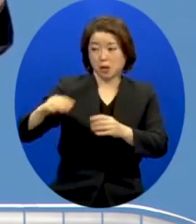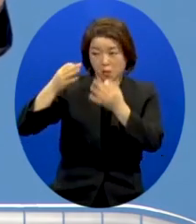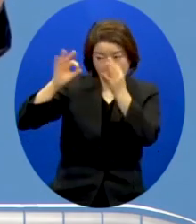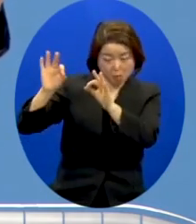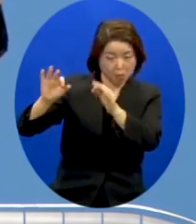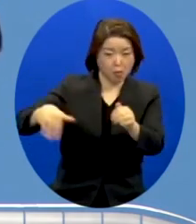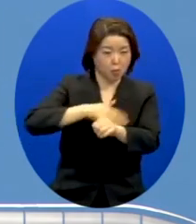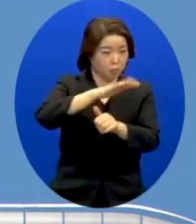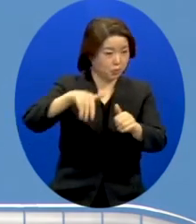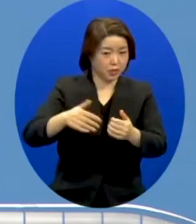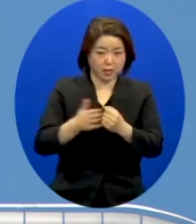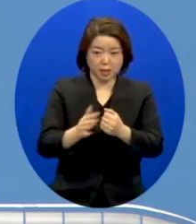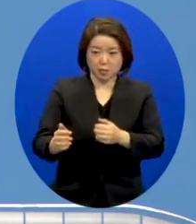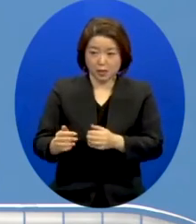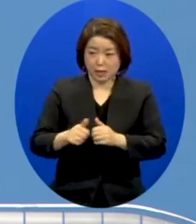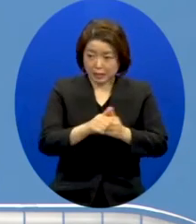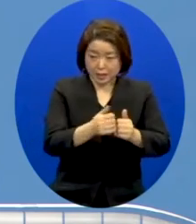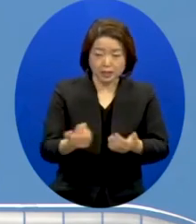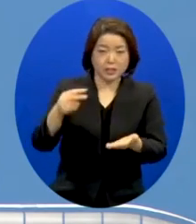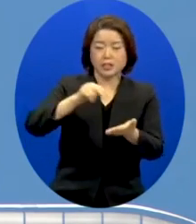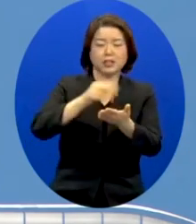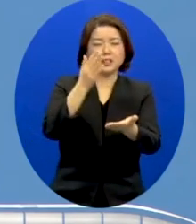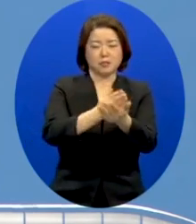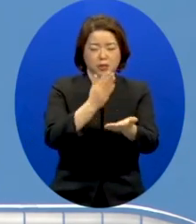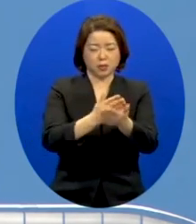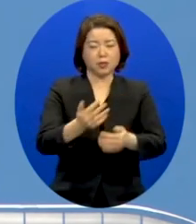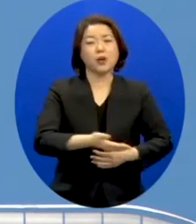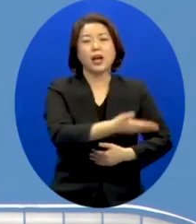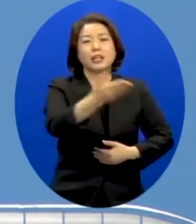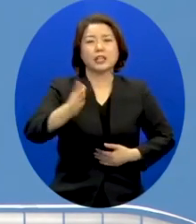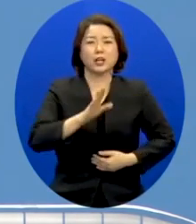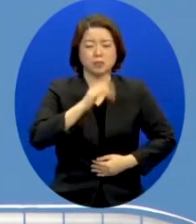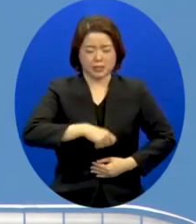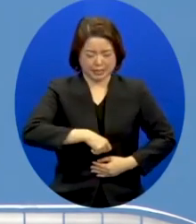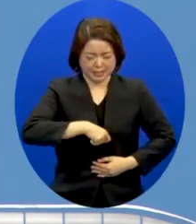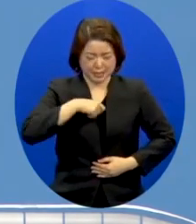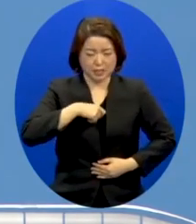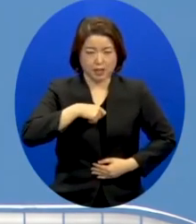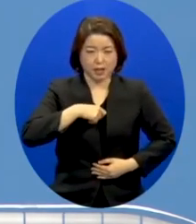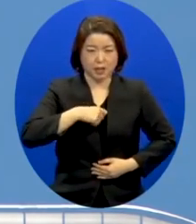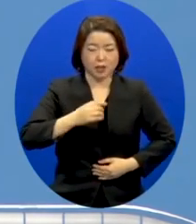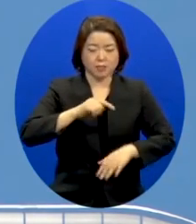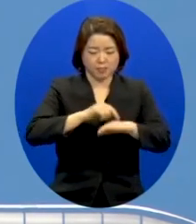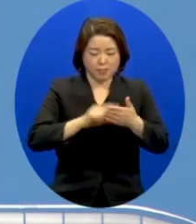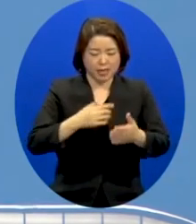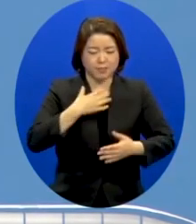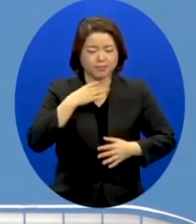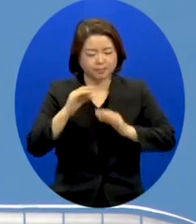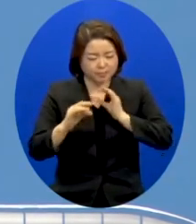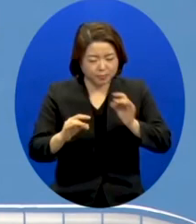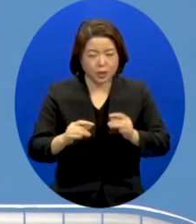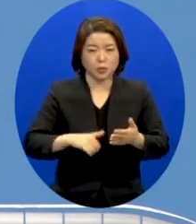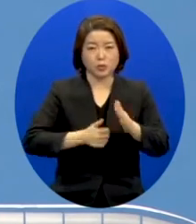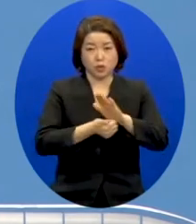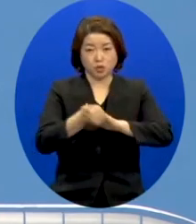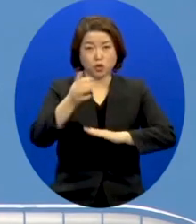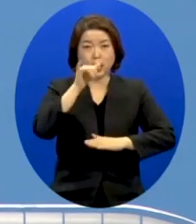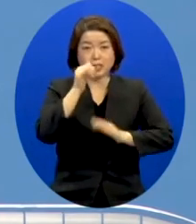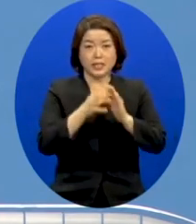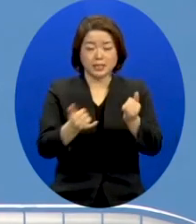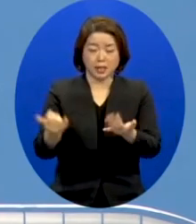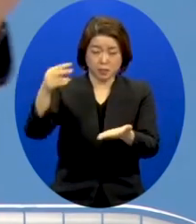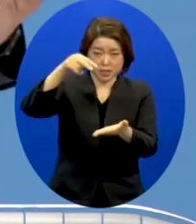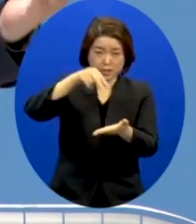예 여러분의 마음에 정말 진실하게 그런 갈망이 있고 마음의 소원이 있으신 분은 일어나서